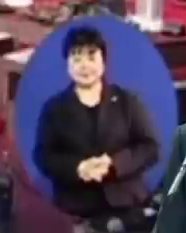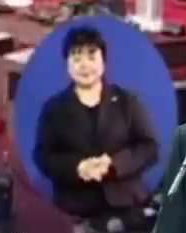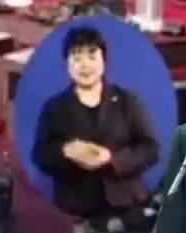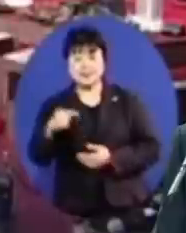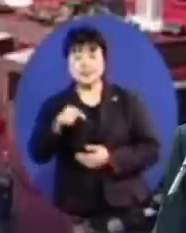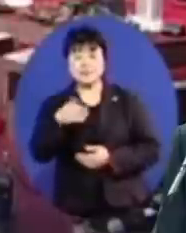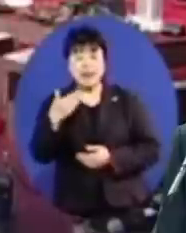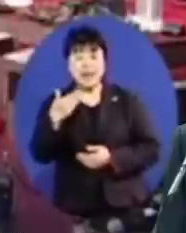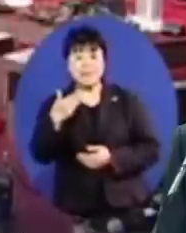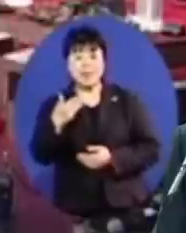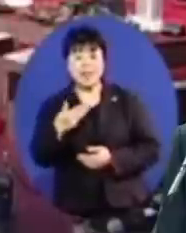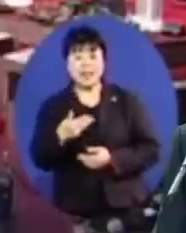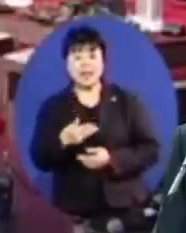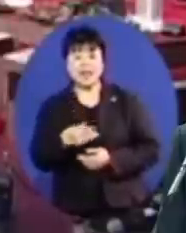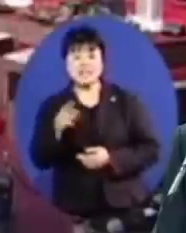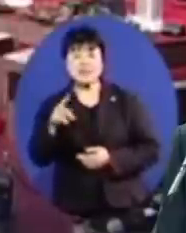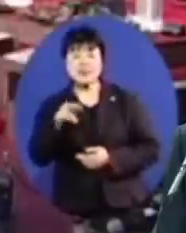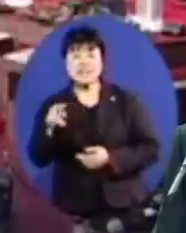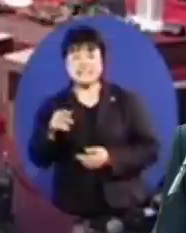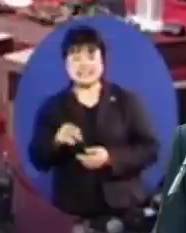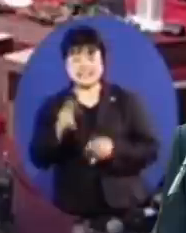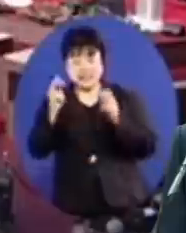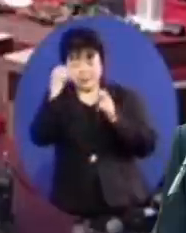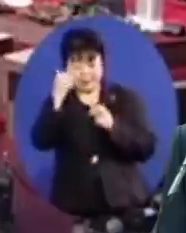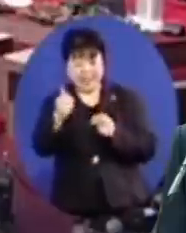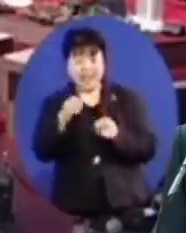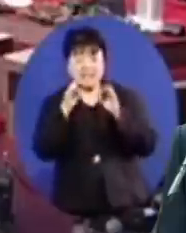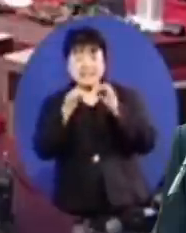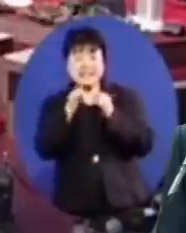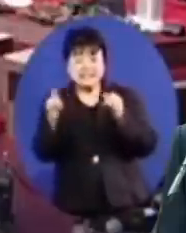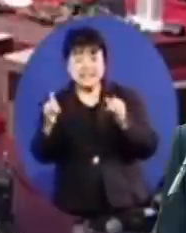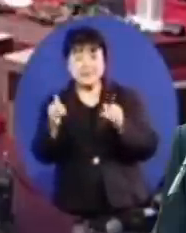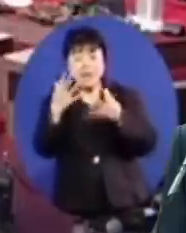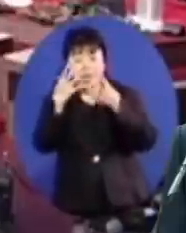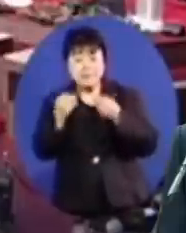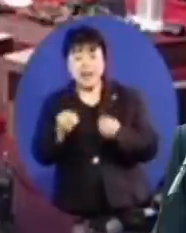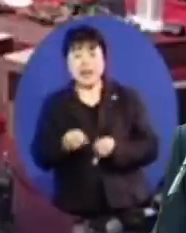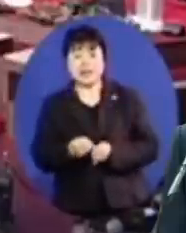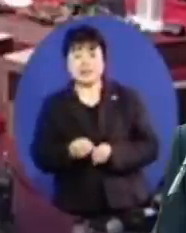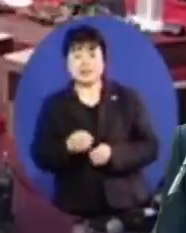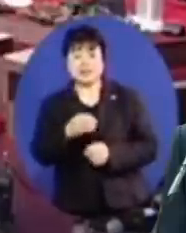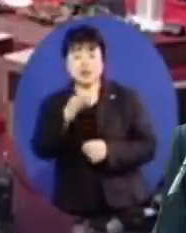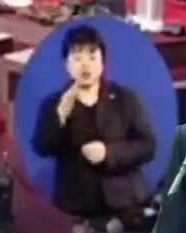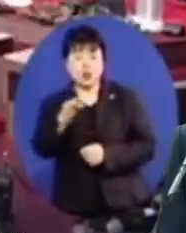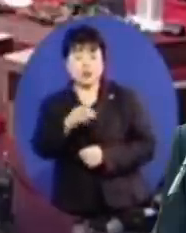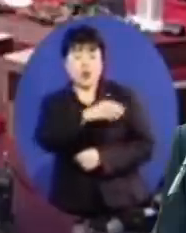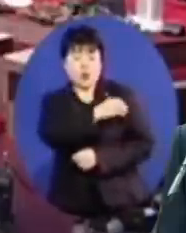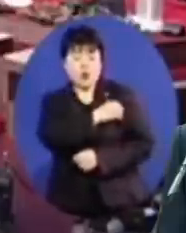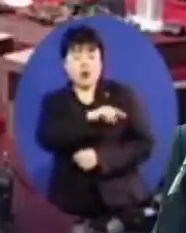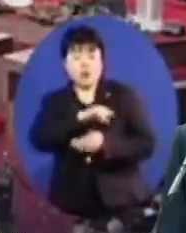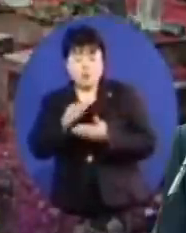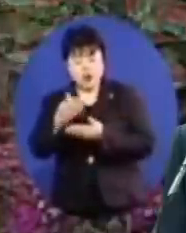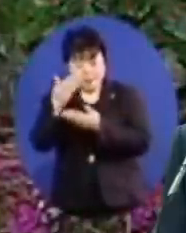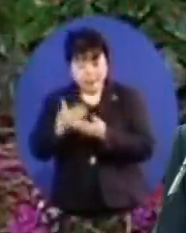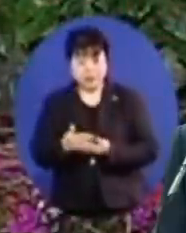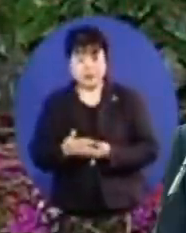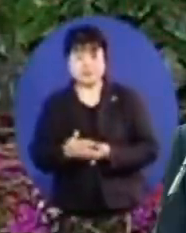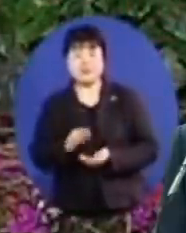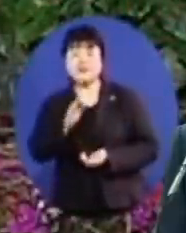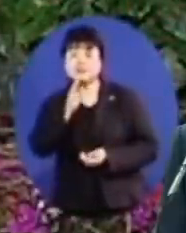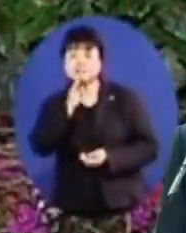1800년대 중반에 스위스 출신의 실업가요 은행가인 한 사람이 더 많은 돈과 권력과 명예를 얻기 위해 나폴레옹 3세가